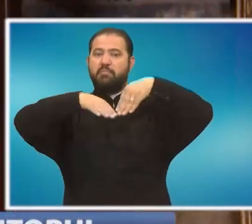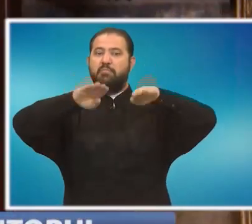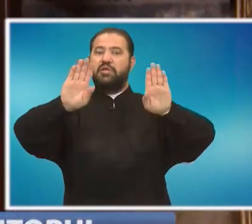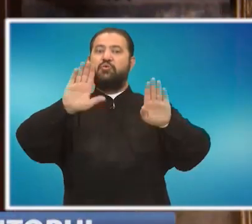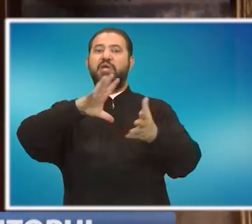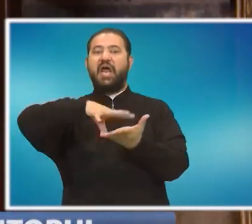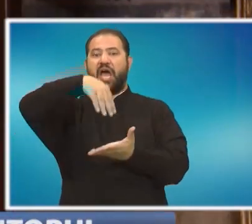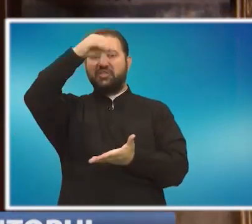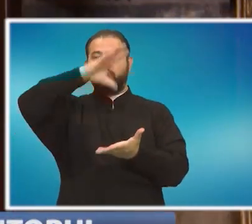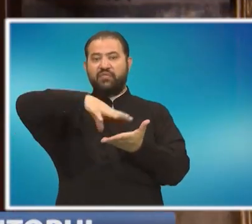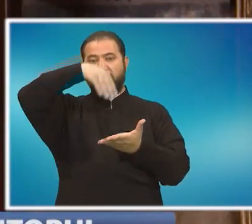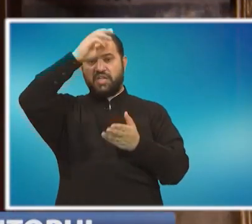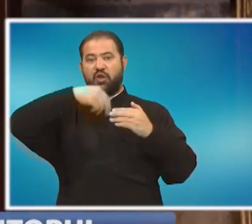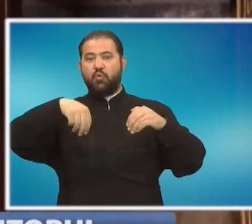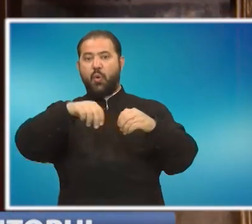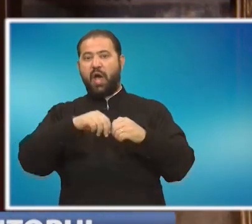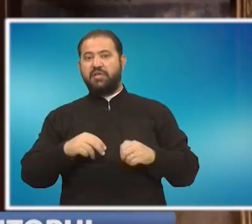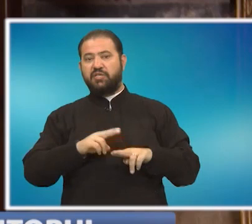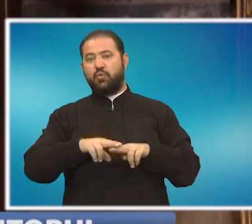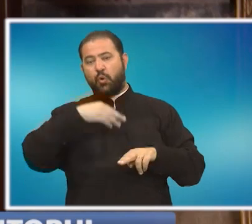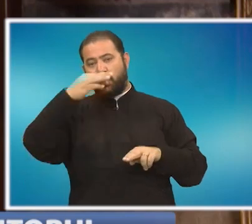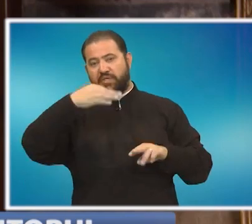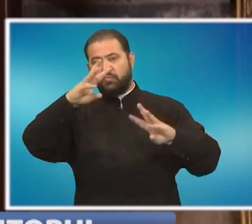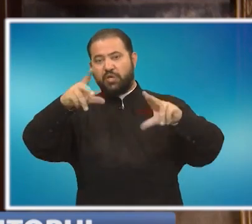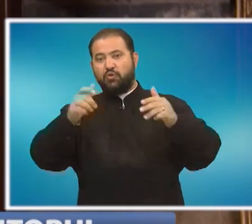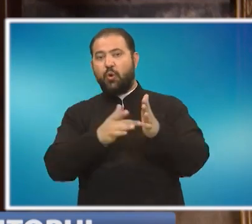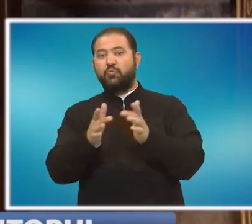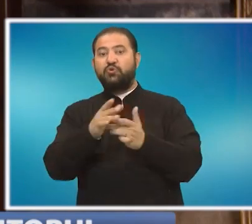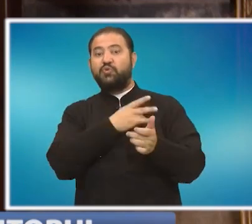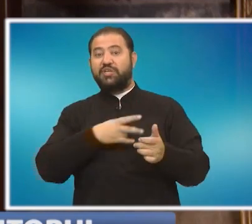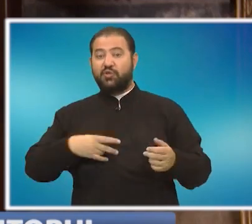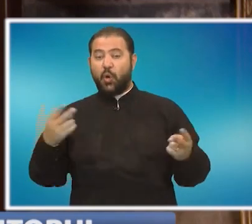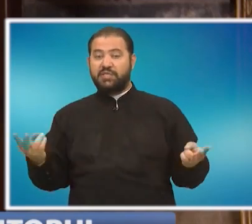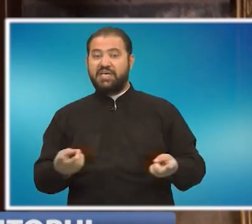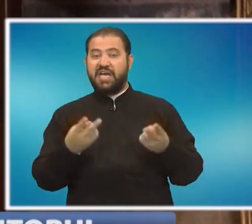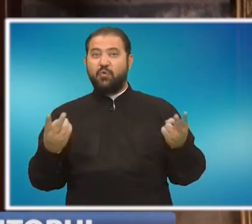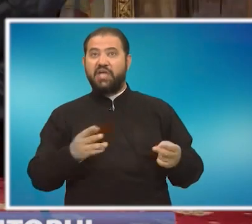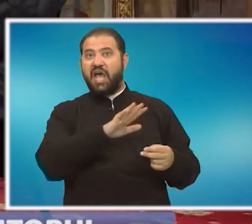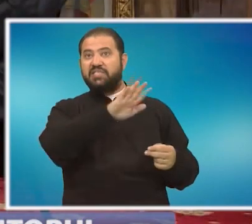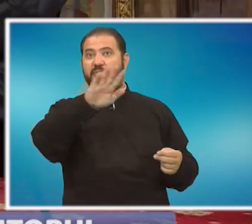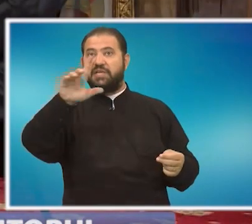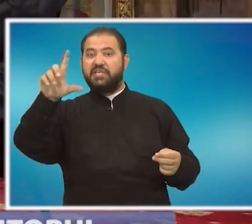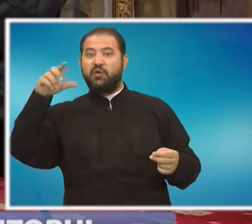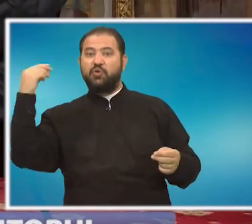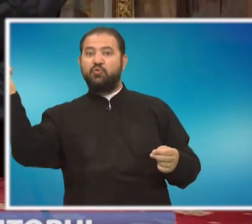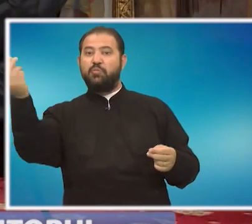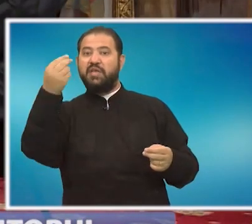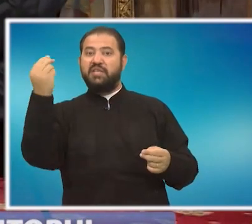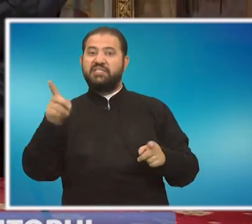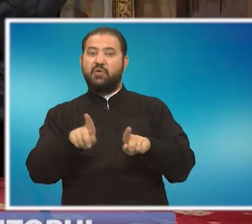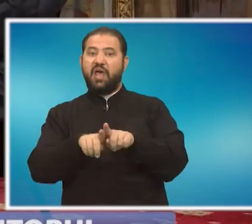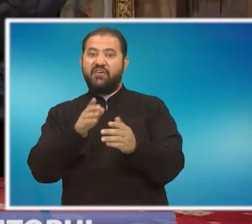sufletelor noastre și celelalte vin și se adaugă. Cum spune Domnul Iisus Hristos, căutați mai întâi împărăția lui Dumnezeu și dreptatea